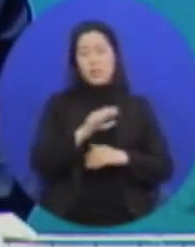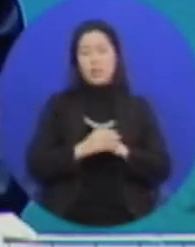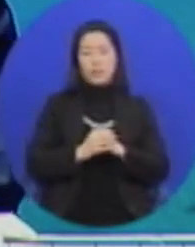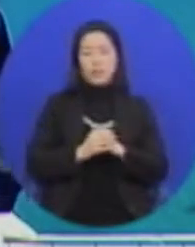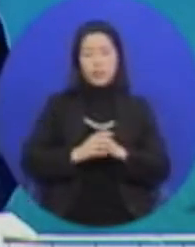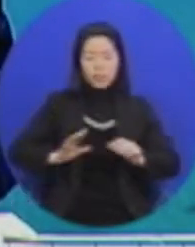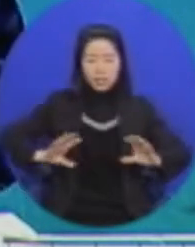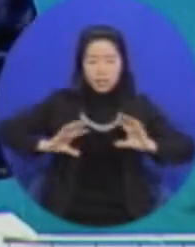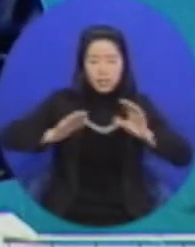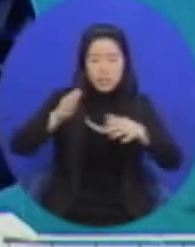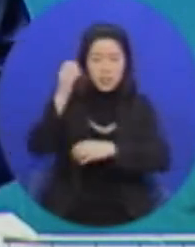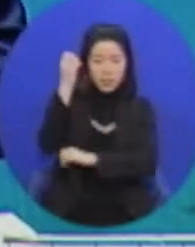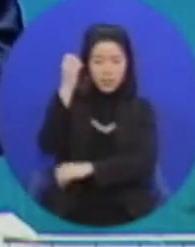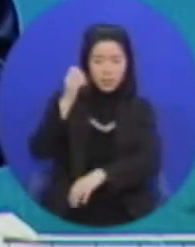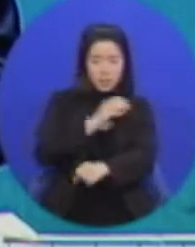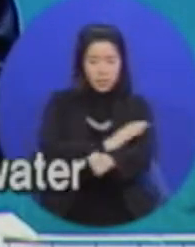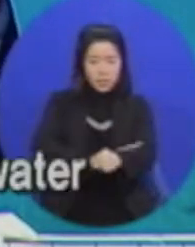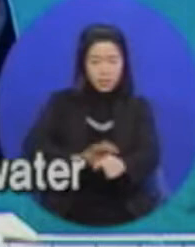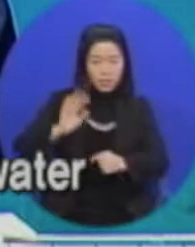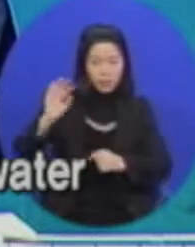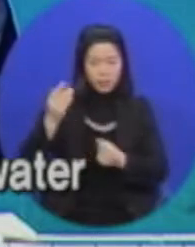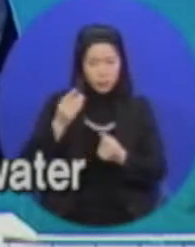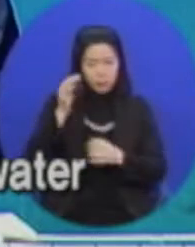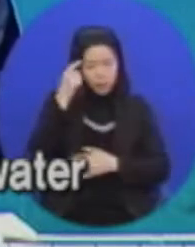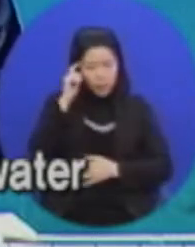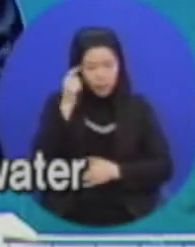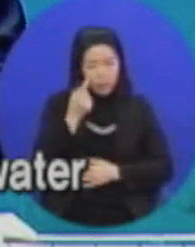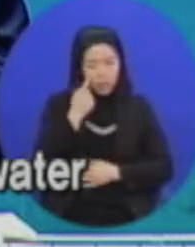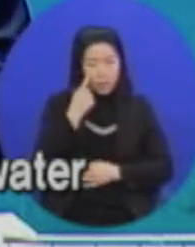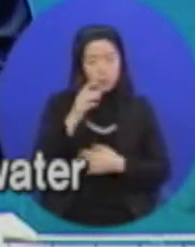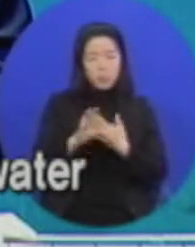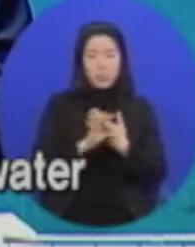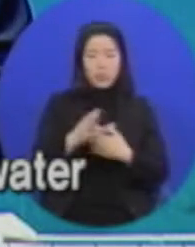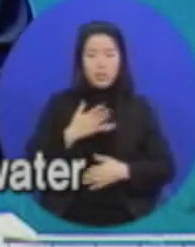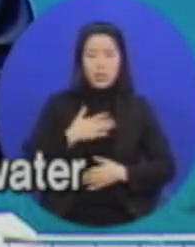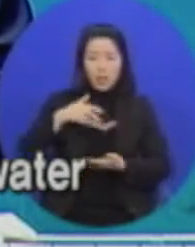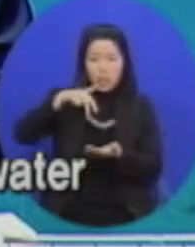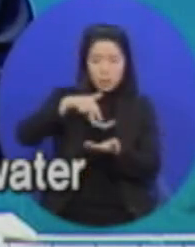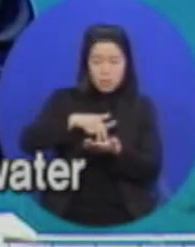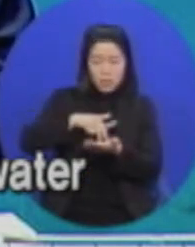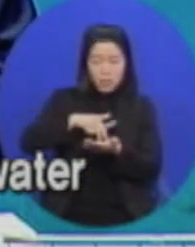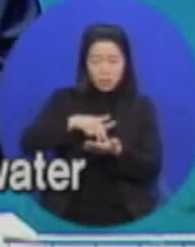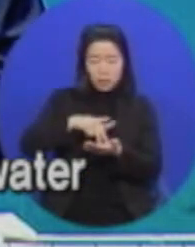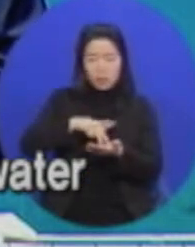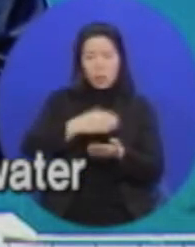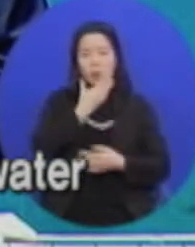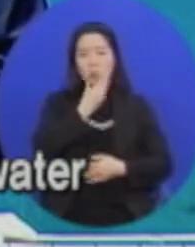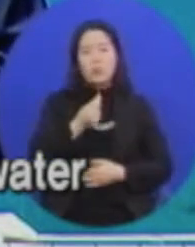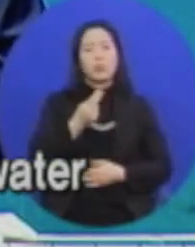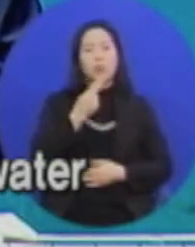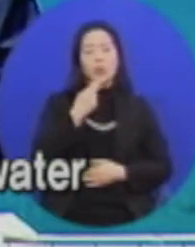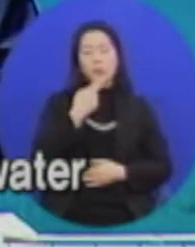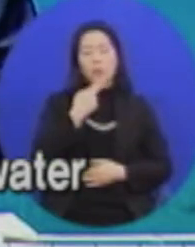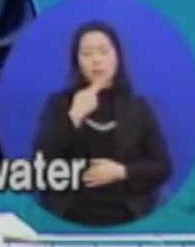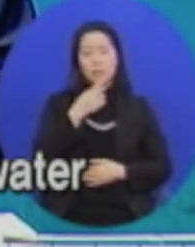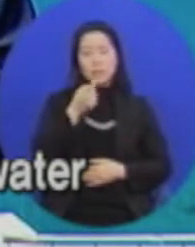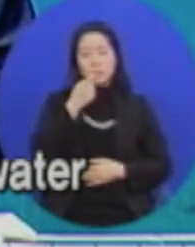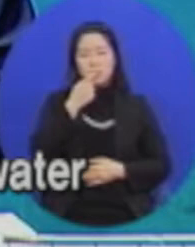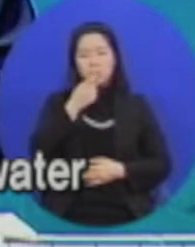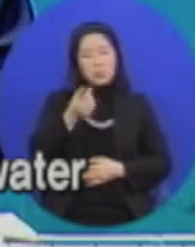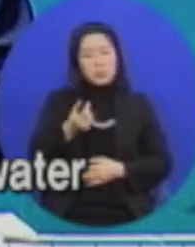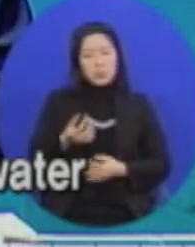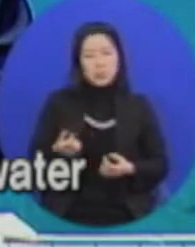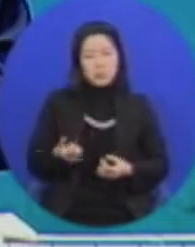세상적인 기준으로 형통을 생각하니까 지금 내 처지는 복도 없네 이런식으로 금방 결론이 가는